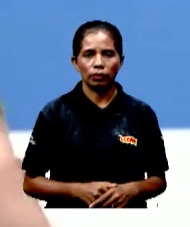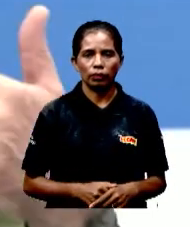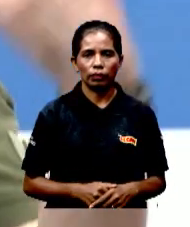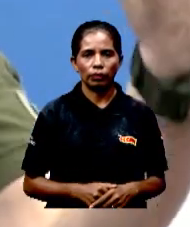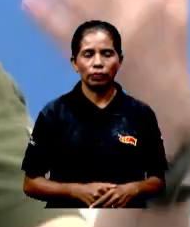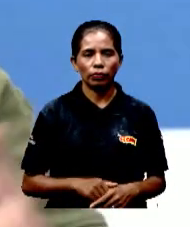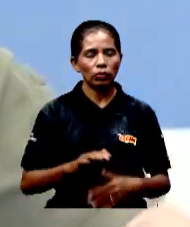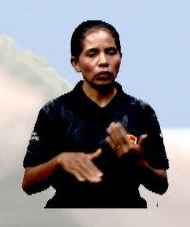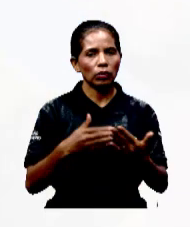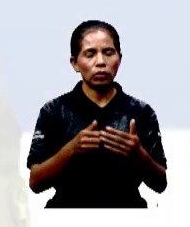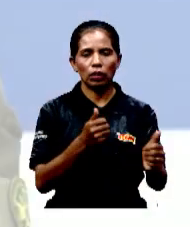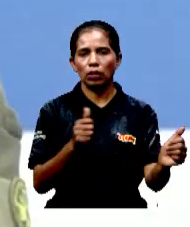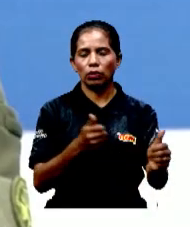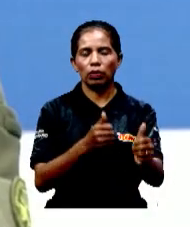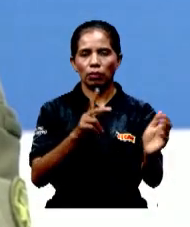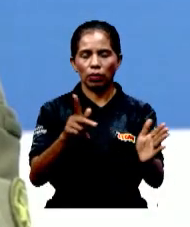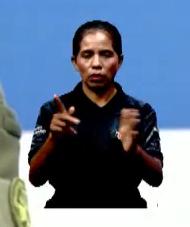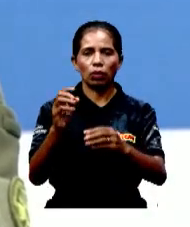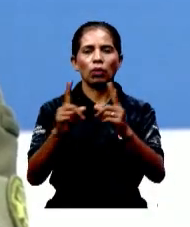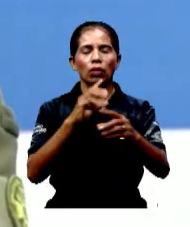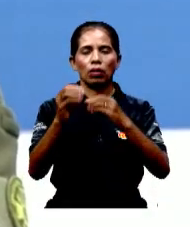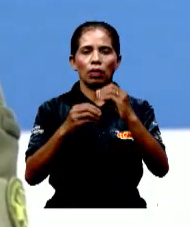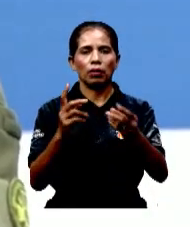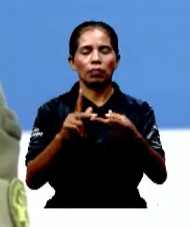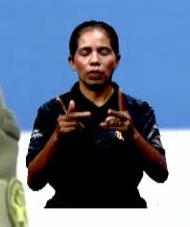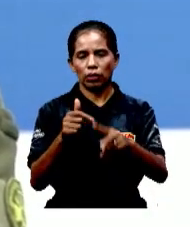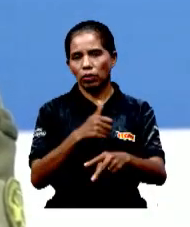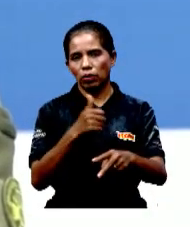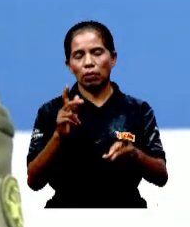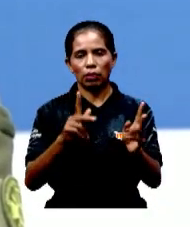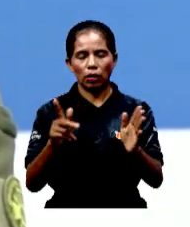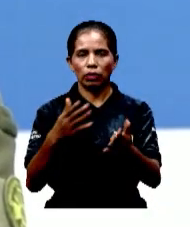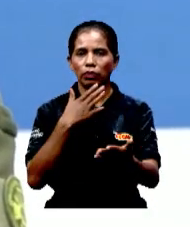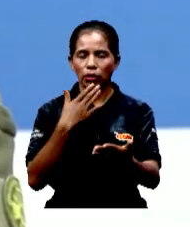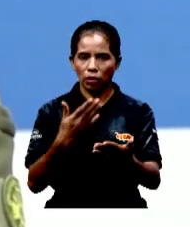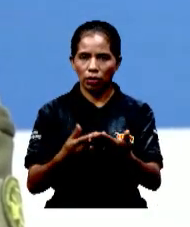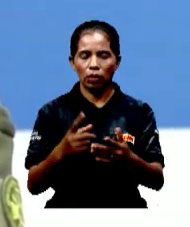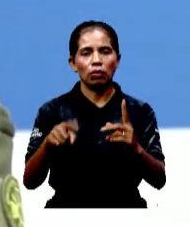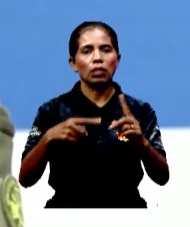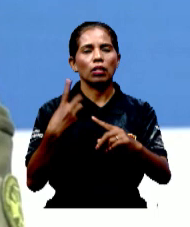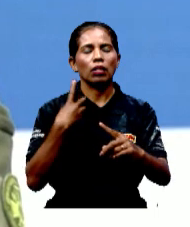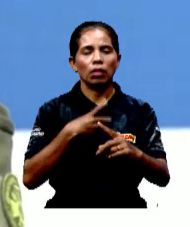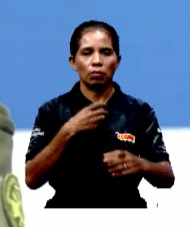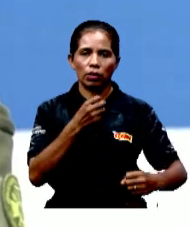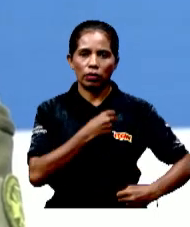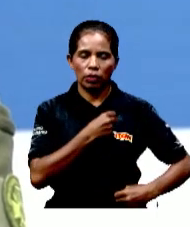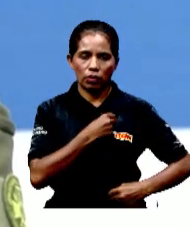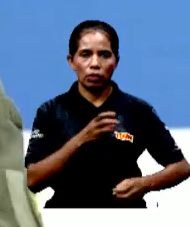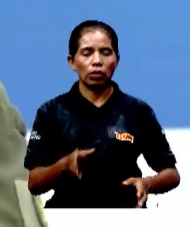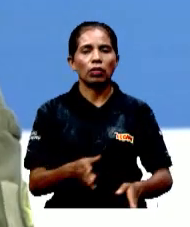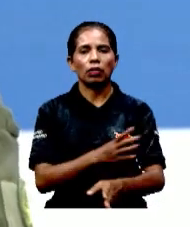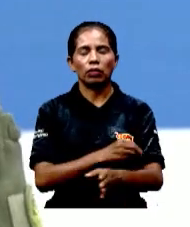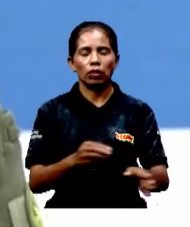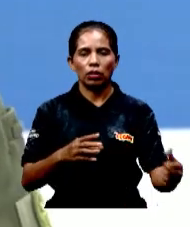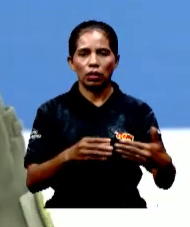плану. Бо тут усе латуєр плану не бемо сколія она го аміне парсеру сіра. Бангіра плану фейту она. Бангіра аміне бригада сіра формаду. Бангіра сіра са